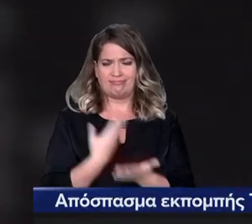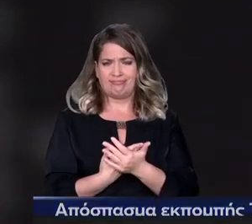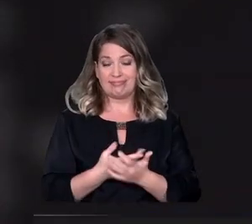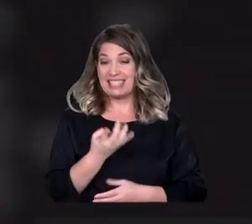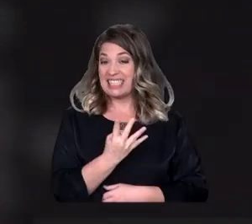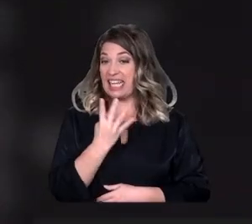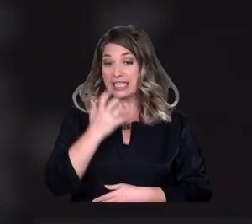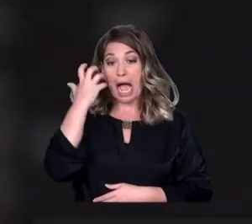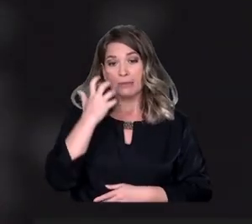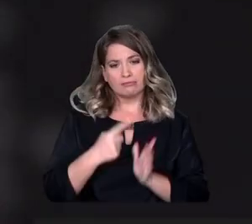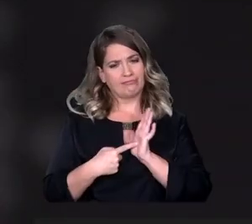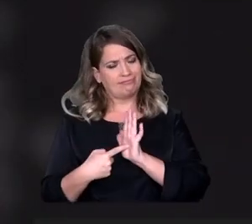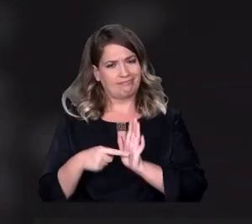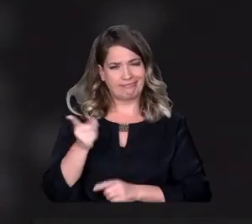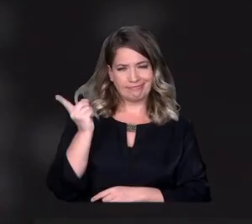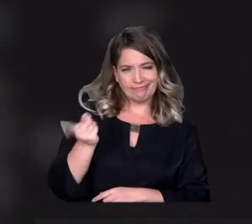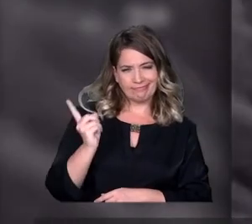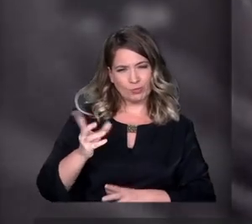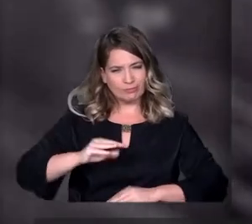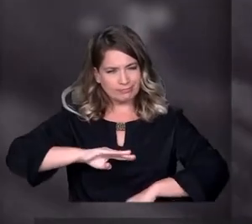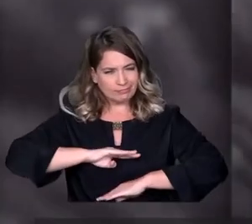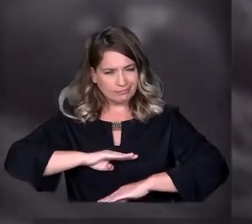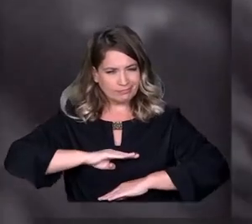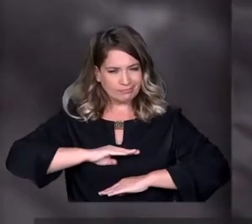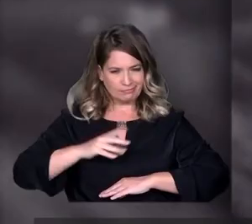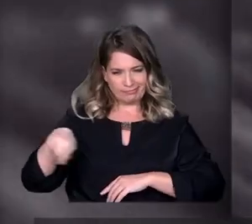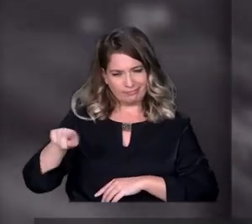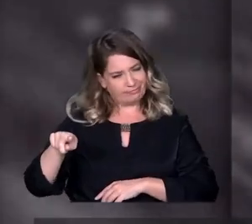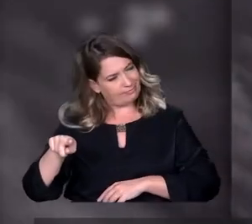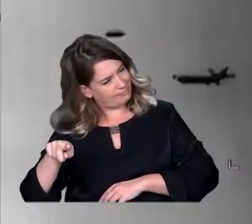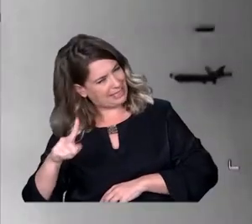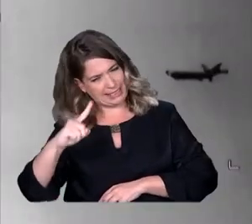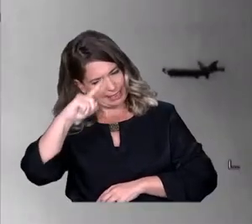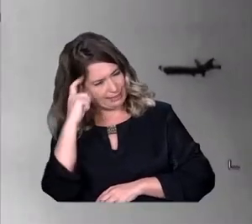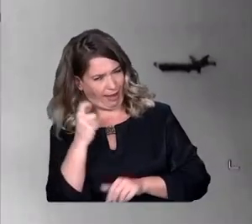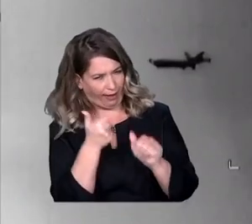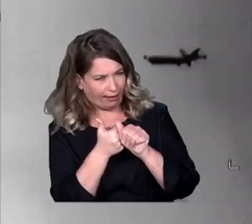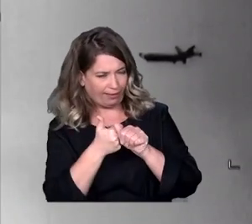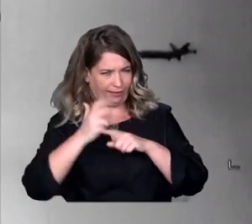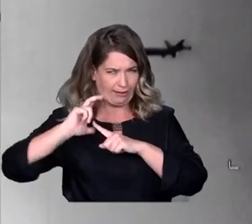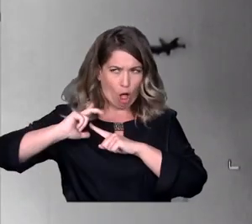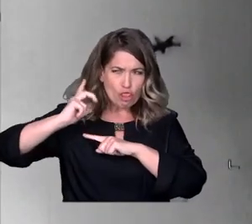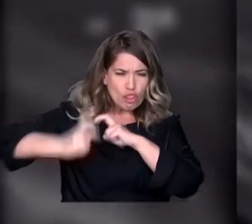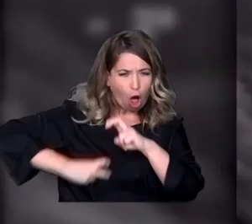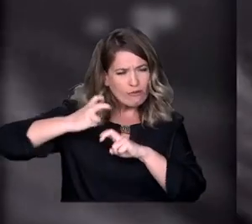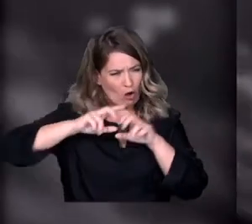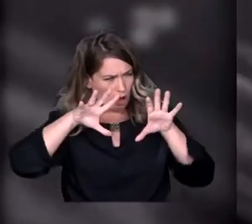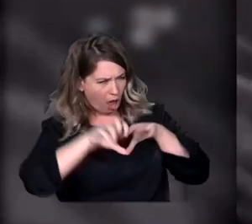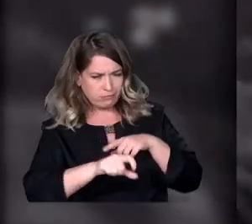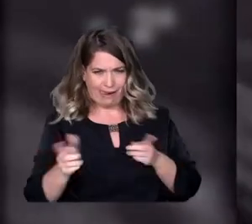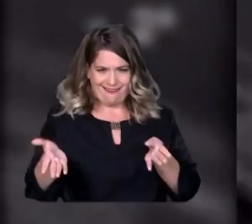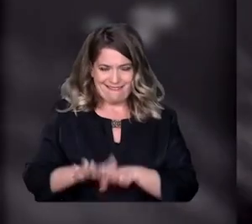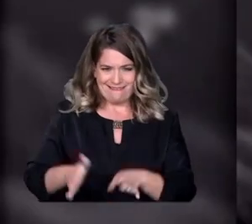testified to their belief that the Pentagon is hiding proof of aliens visiting Earth. Πρώην ναύαρχος του Αμερικανικού Ναυτικού και ένας